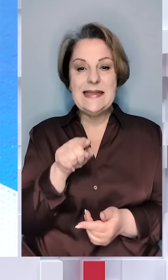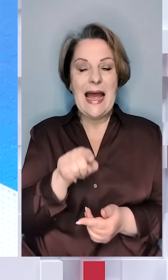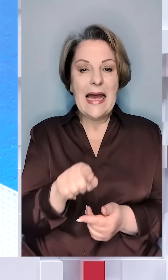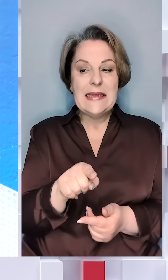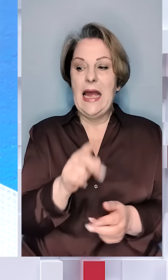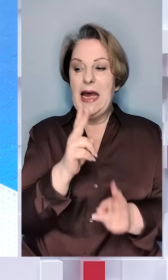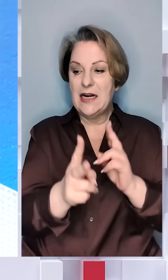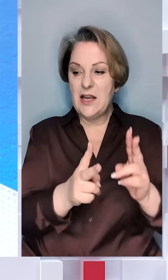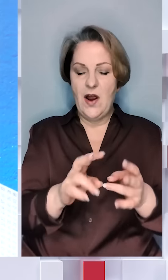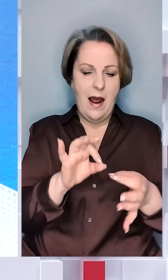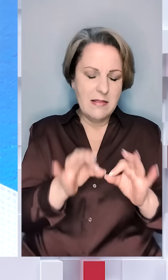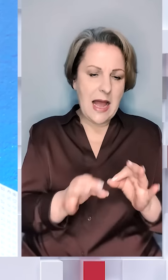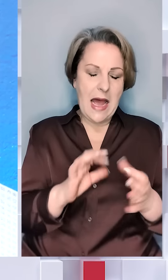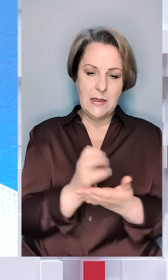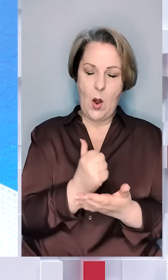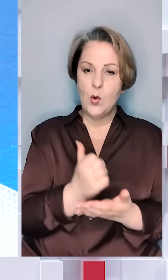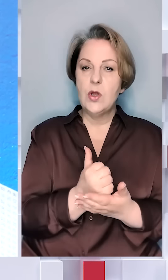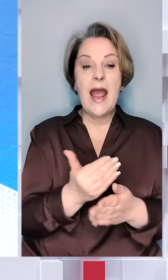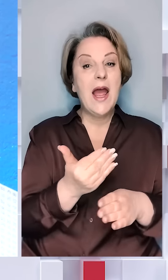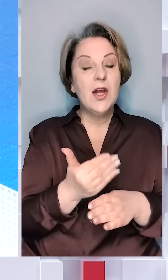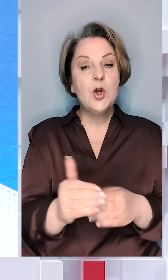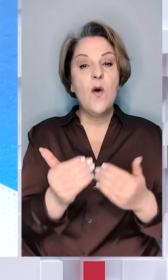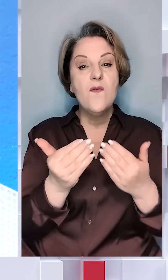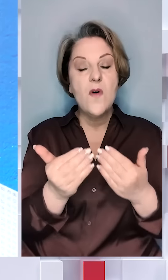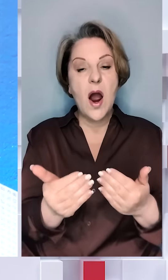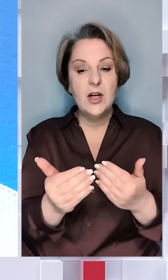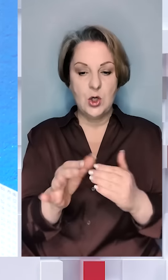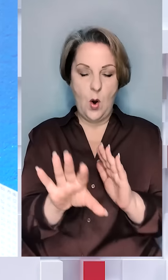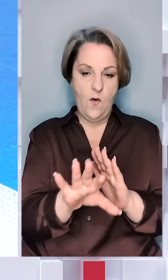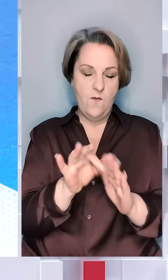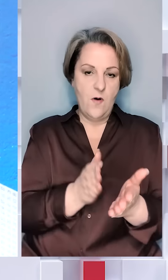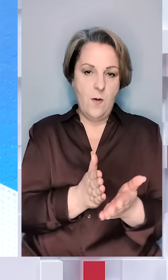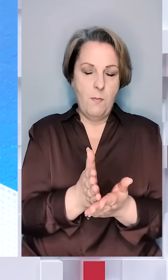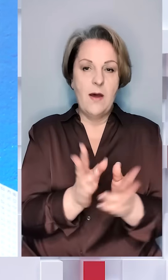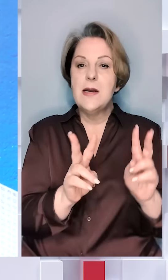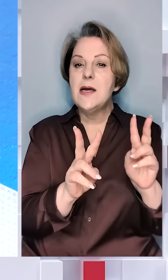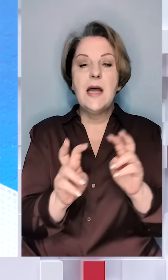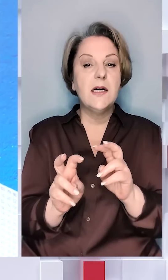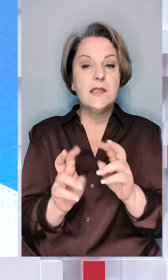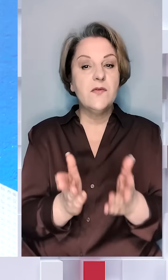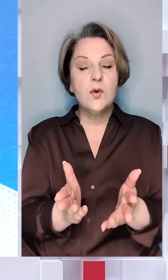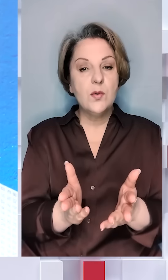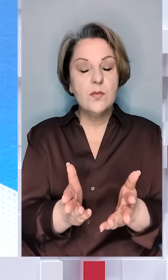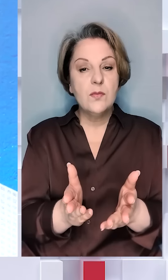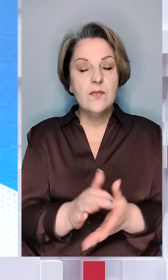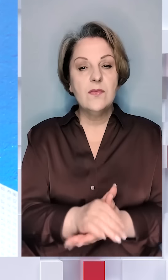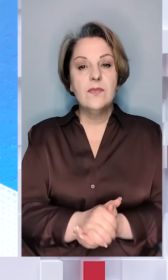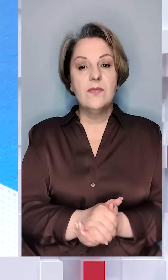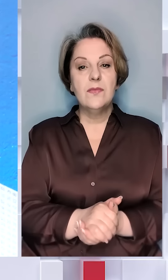Цей тип реформ, ці складні досягнення – це частина вашого вибору під назвою